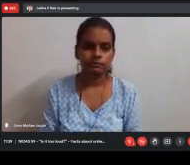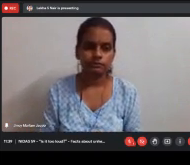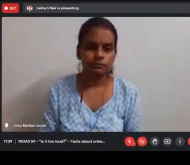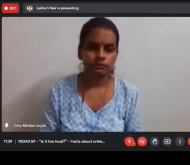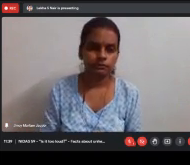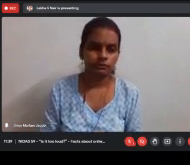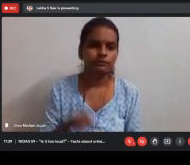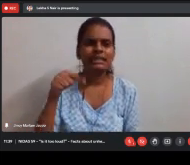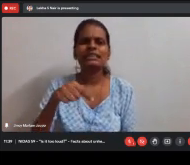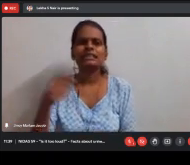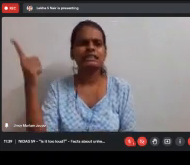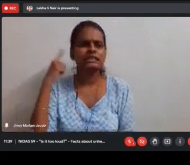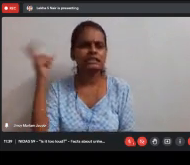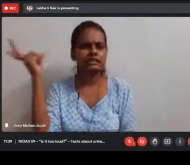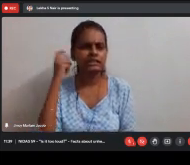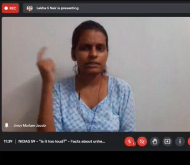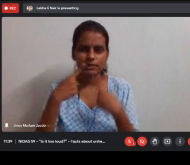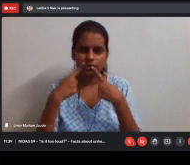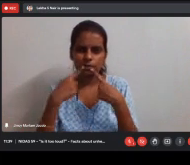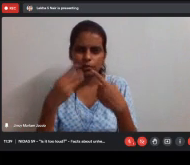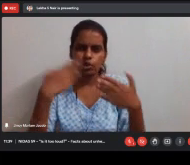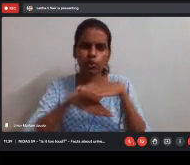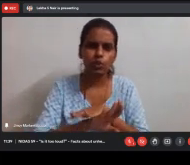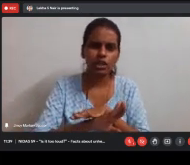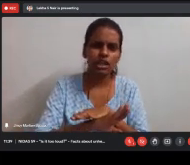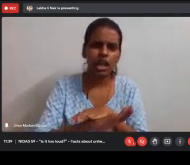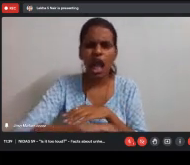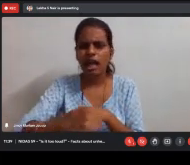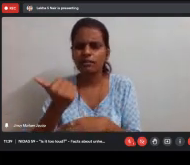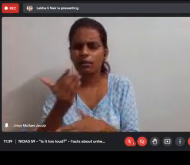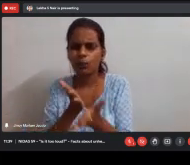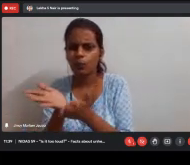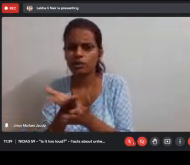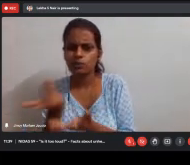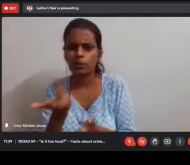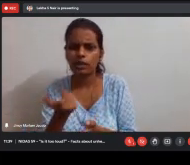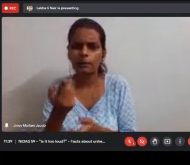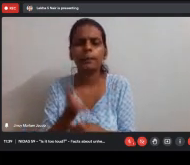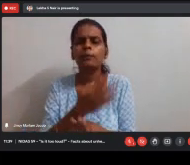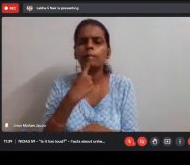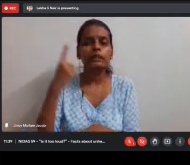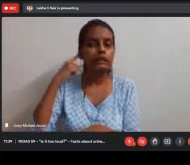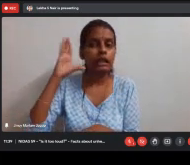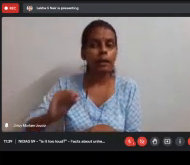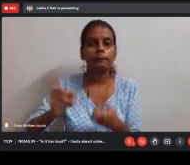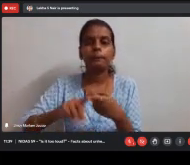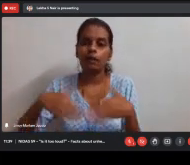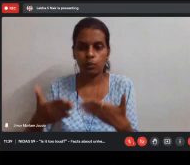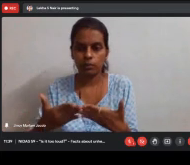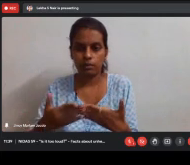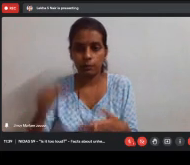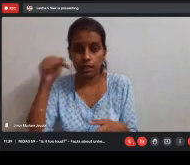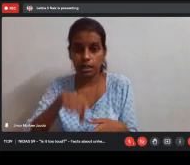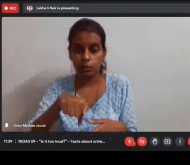ടൈം അല്ല നമ്മൾ ഫോളോ ചെയ്യുന്നത് എന്നുണ്ടെങ്കിൽ ചെവിക്ക് ഡാമേജ് നമുക്ക് സംഭവിക്കാം.